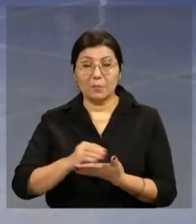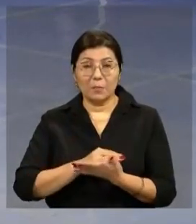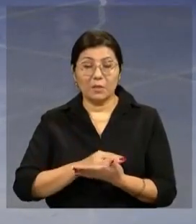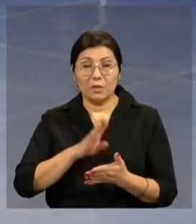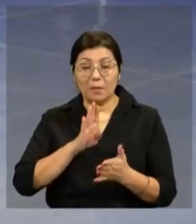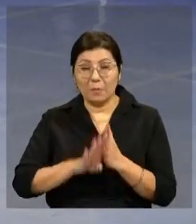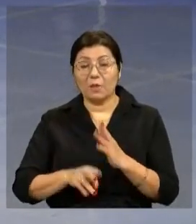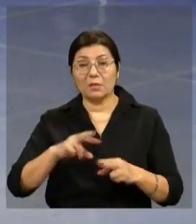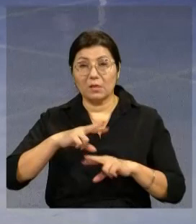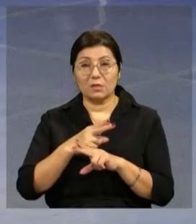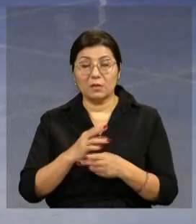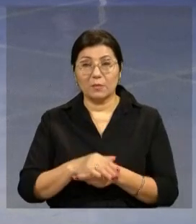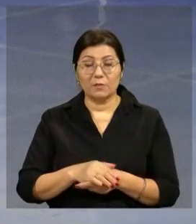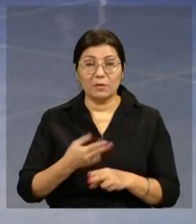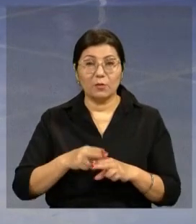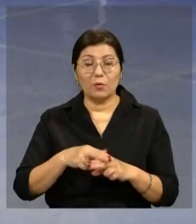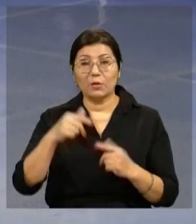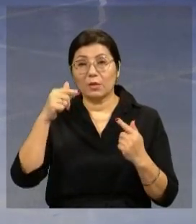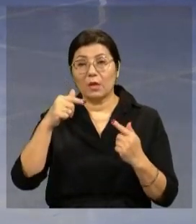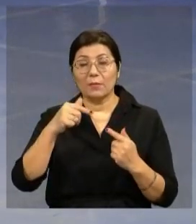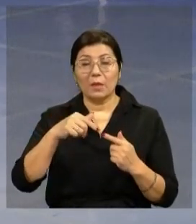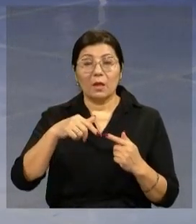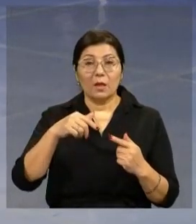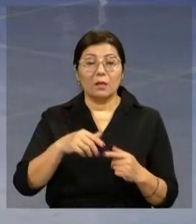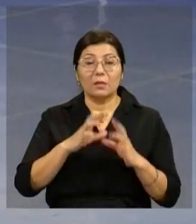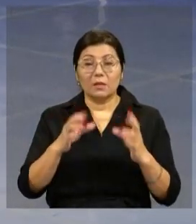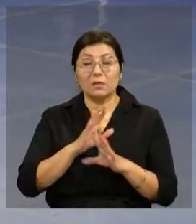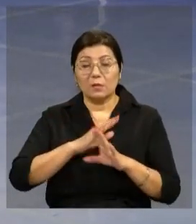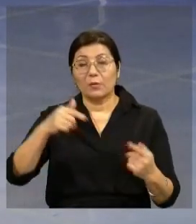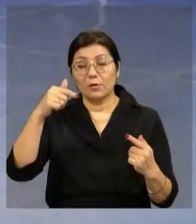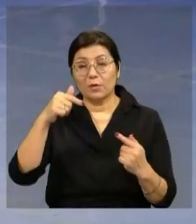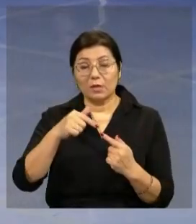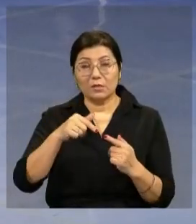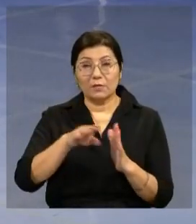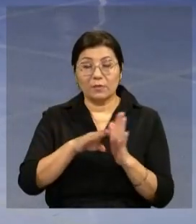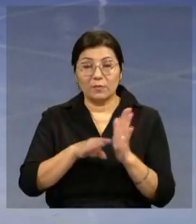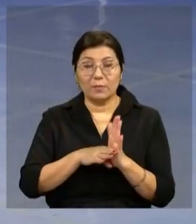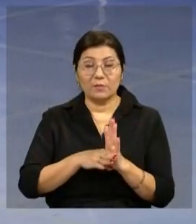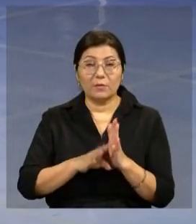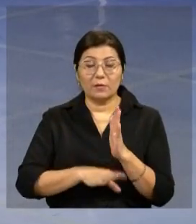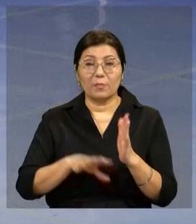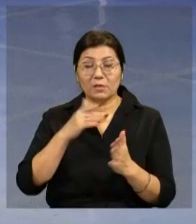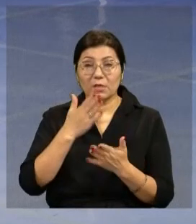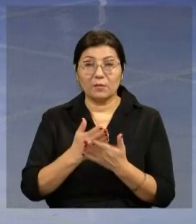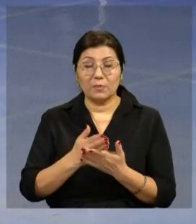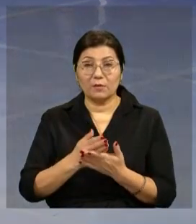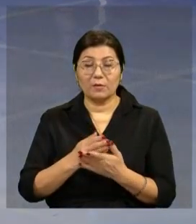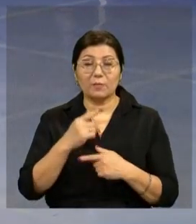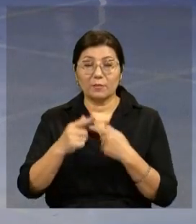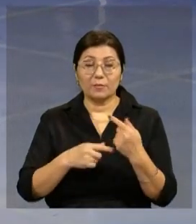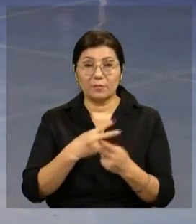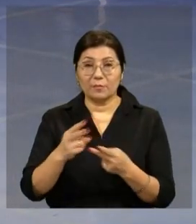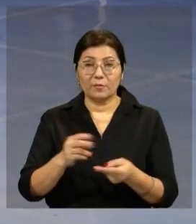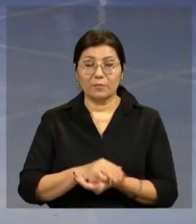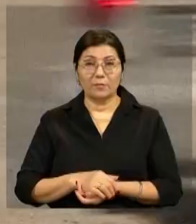случаи, когда бизнесмены не соблюдают требования законодательства. Тем не менее, в последнее время ситуация заметно улучшилась. Тему продолжит наш